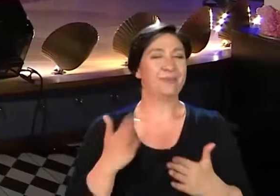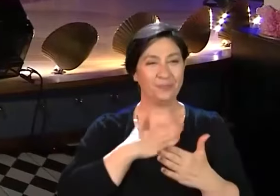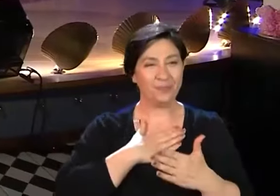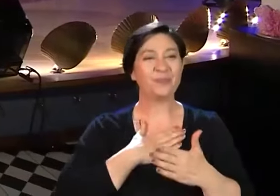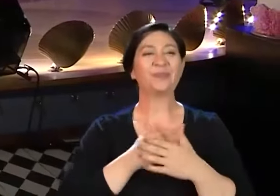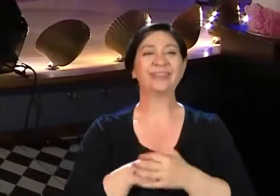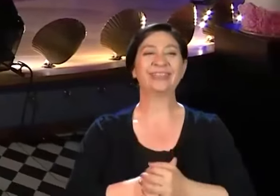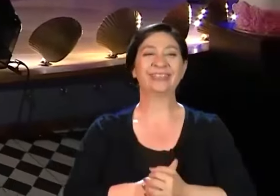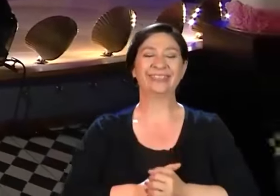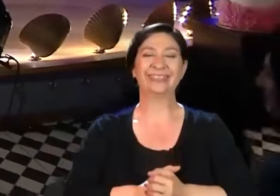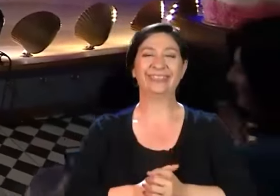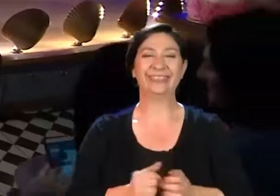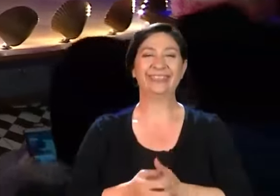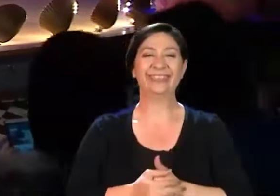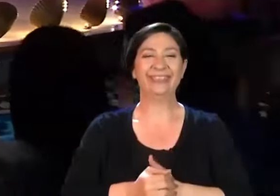Teşekkür ederim.